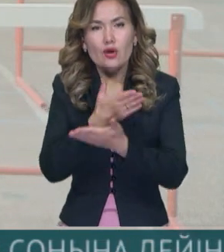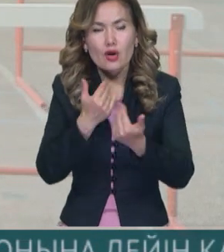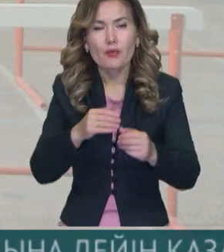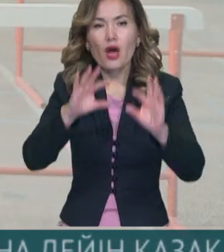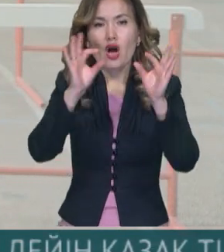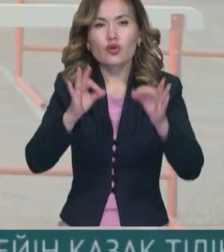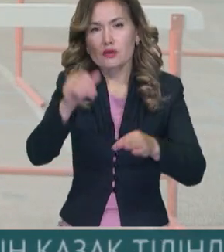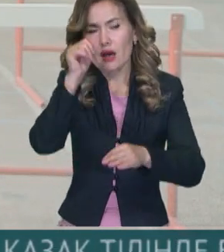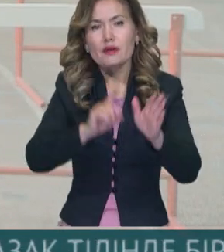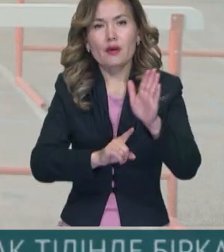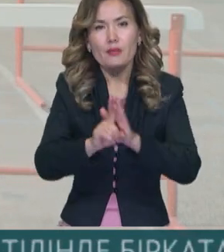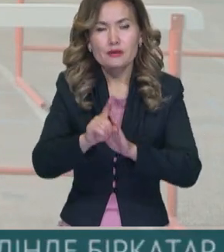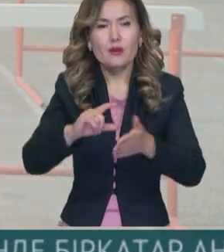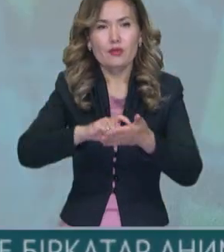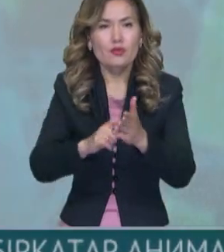осының барлығы болады деп сенеміз.